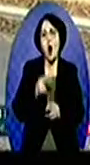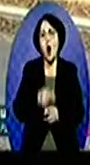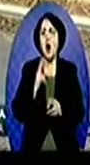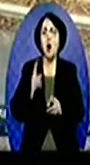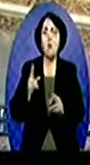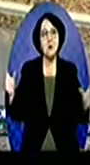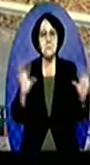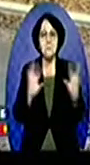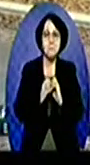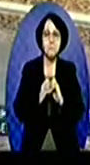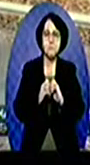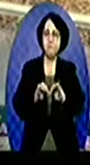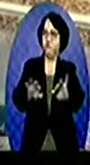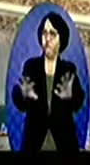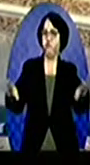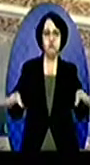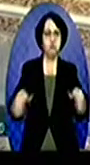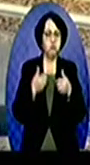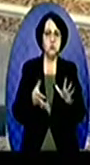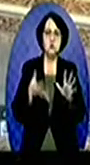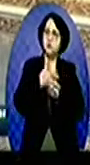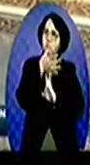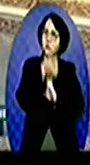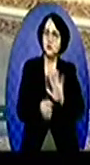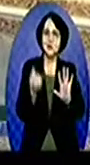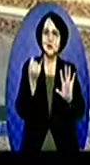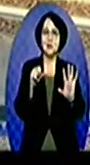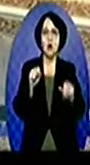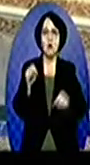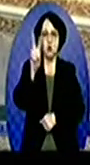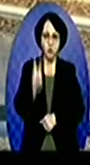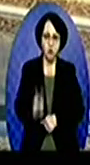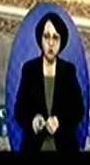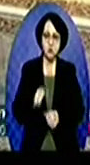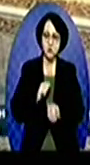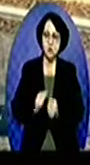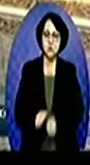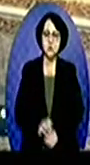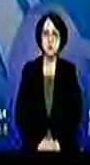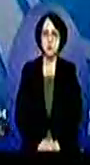ийхүү хүлээлгэн өглөө. Бүтээн байгуулалтын нийт төсөв 60 сая амрикийн доллар болжээ.